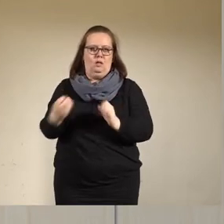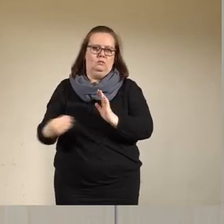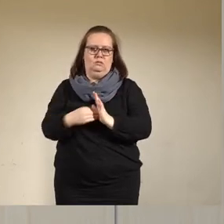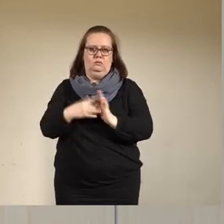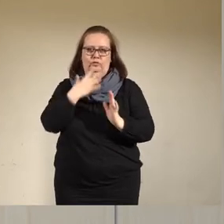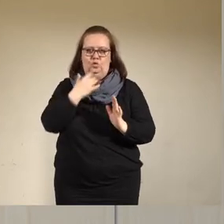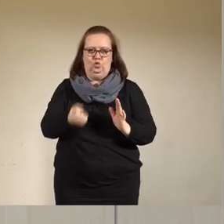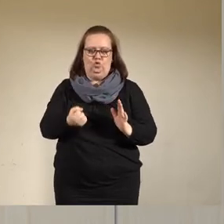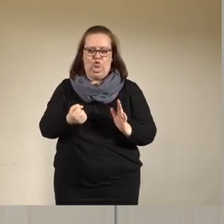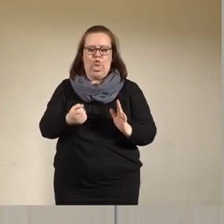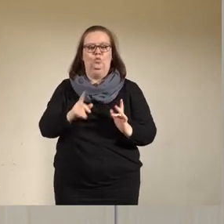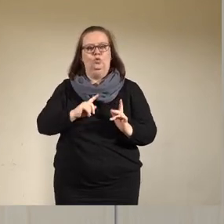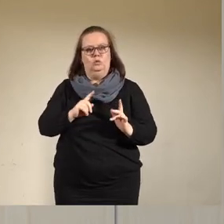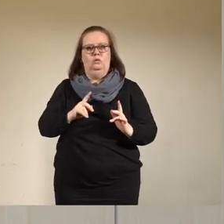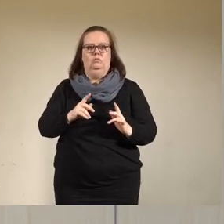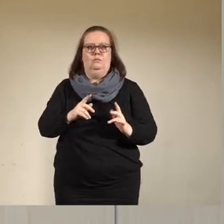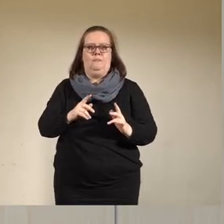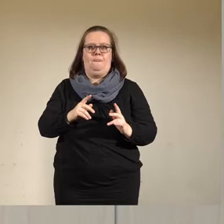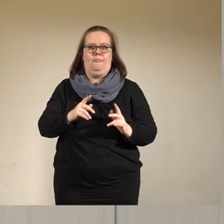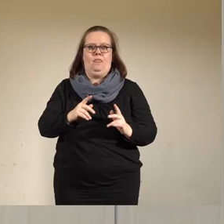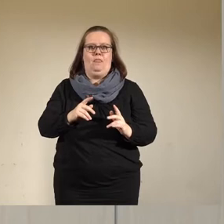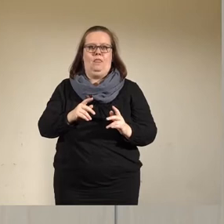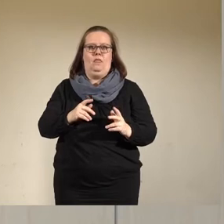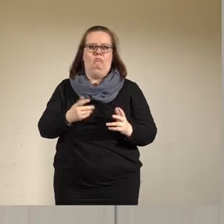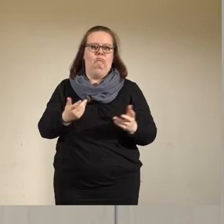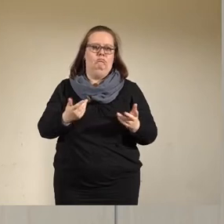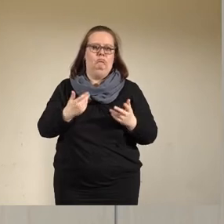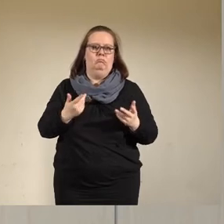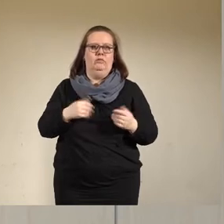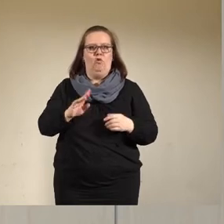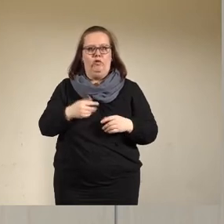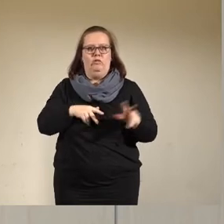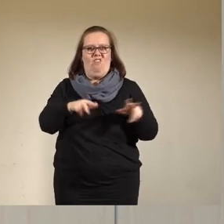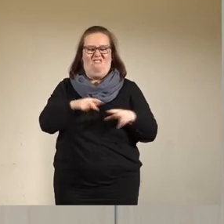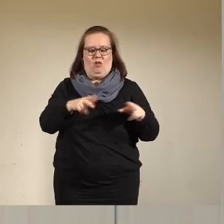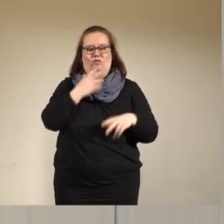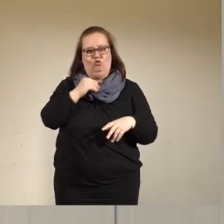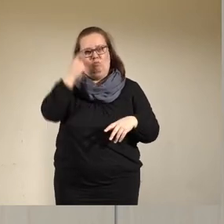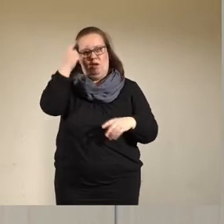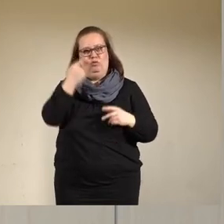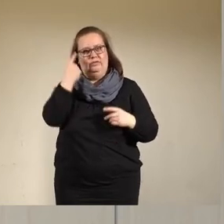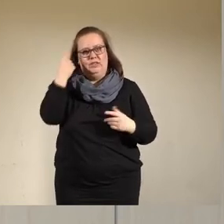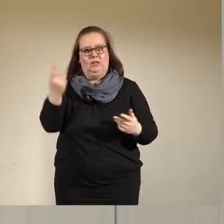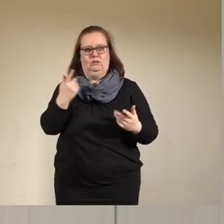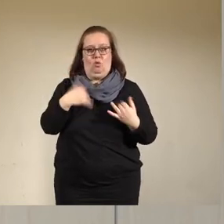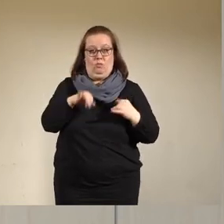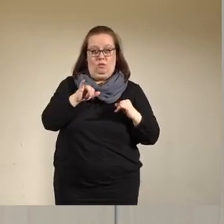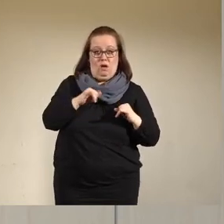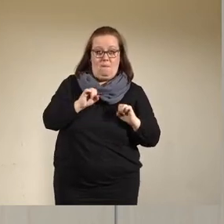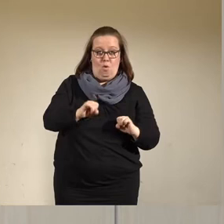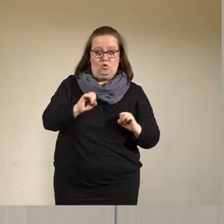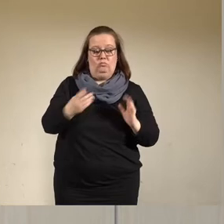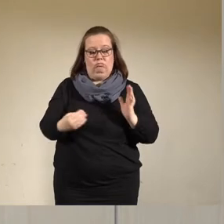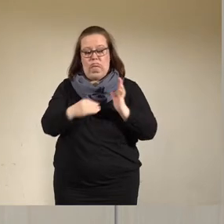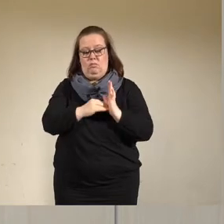werden. Wir wollen gerne dazu einen Statement von der Verwaltung haben, ob das jetzt